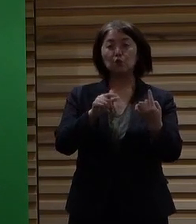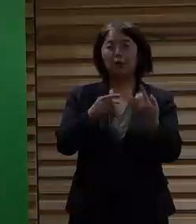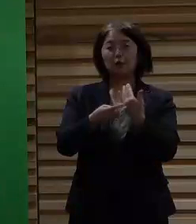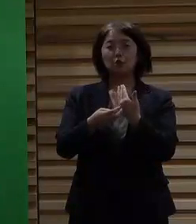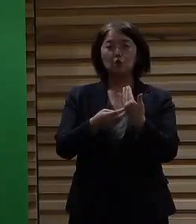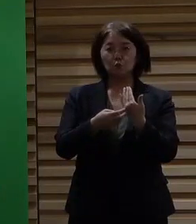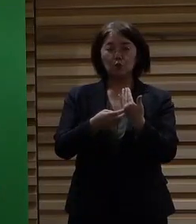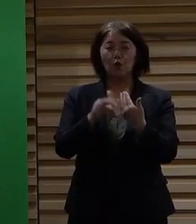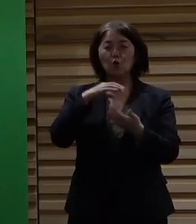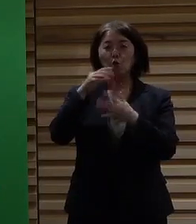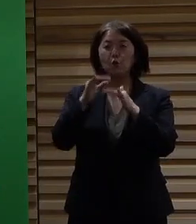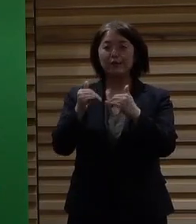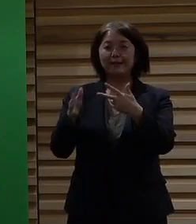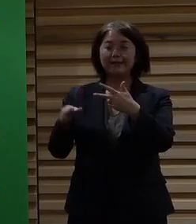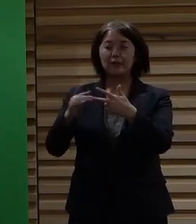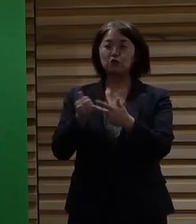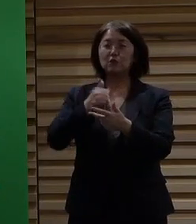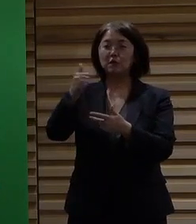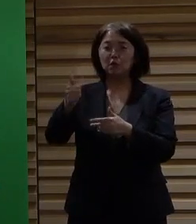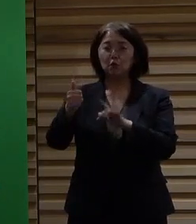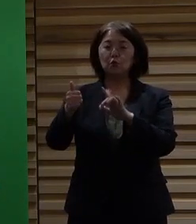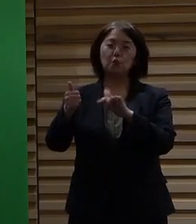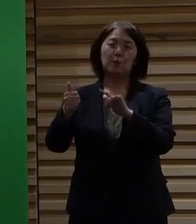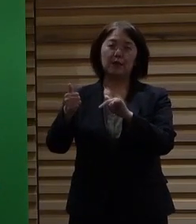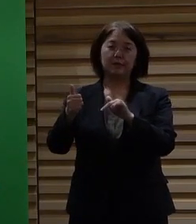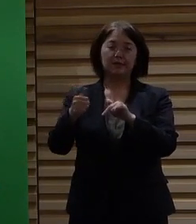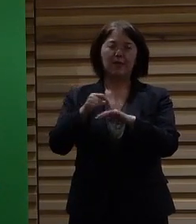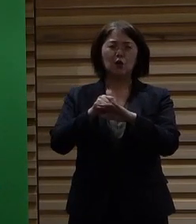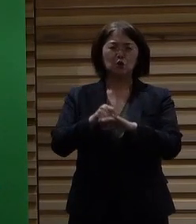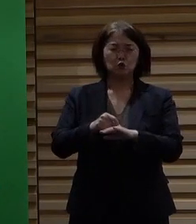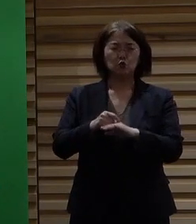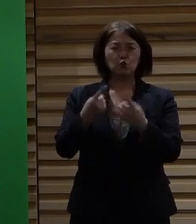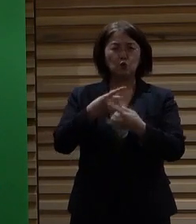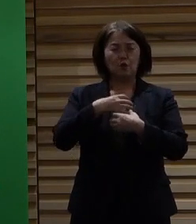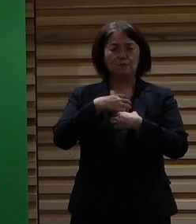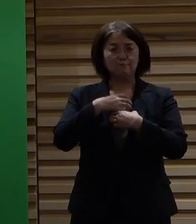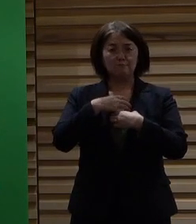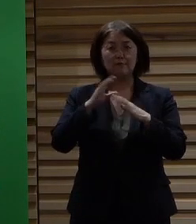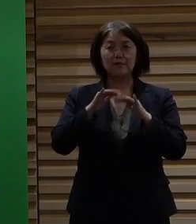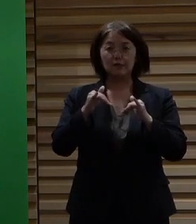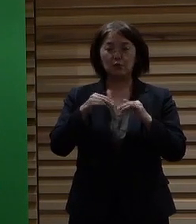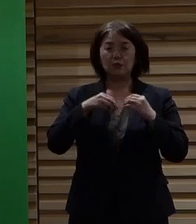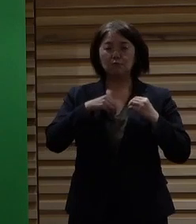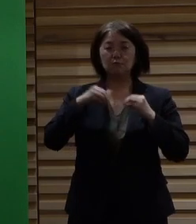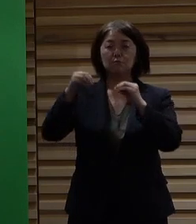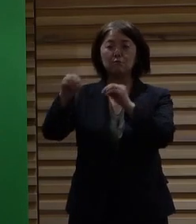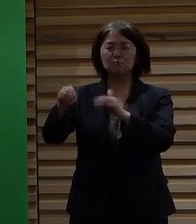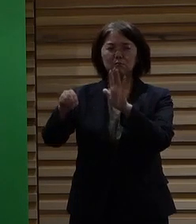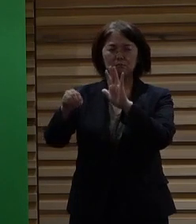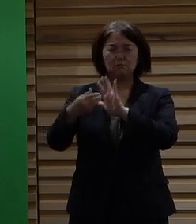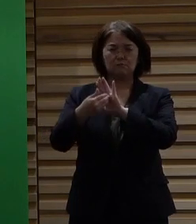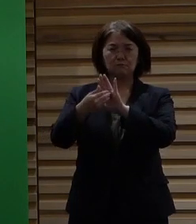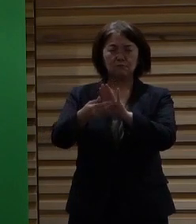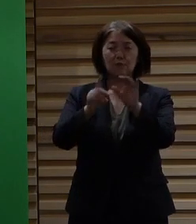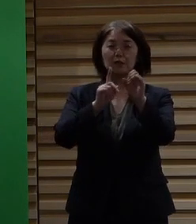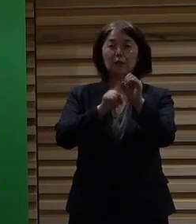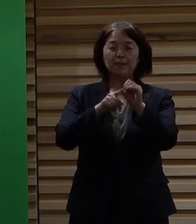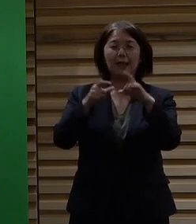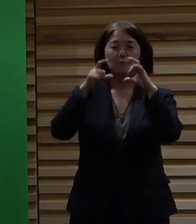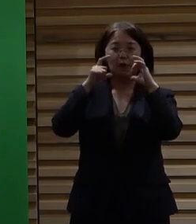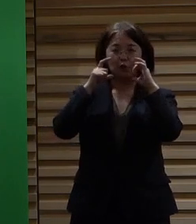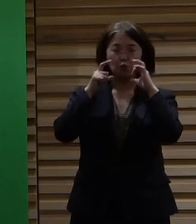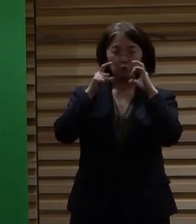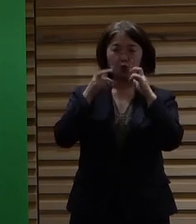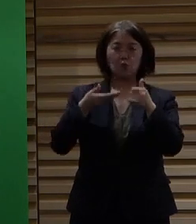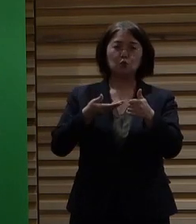や高齢者施設を訪れる際には、重症化リスクの高い方への感染を防ぐためにもマスクの着用が推奨され